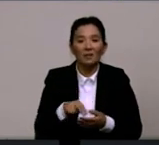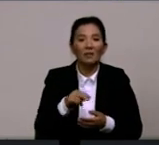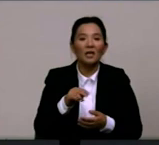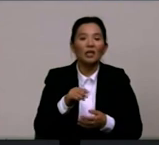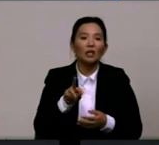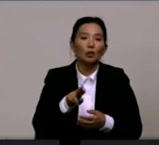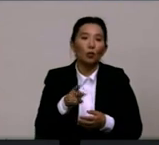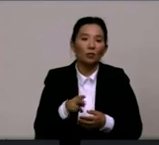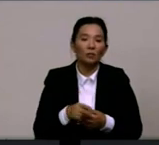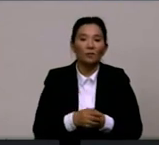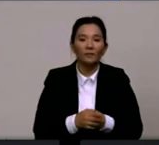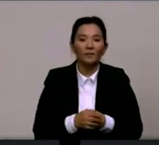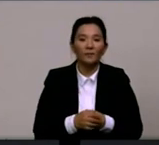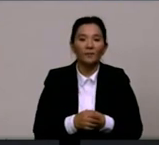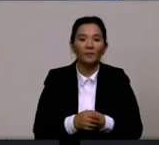20 способов.